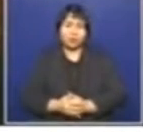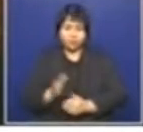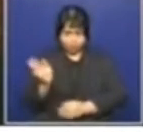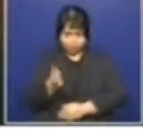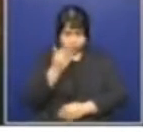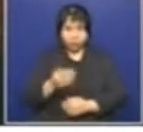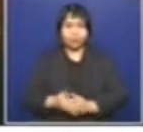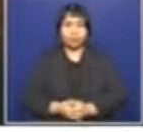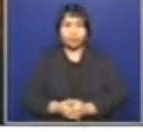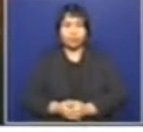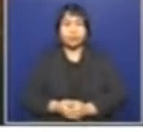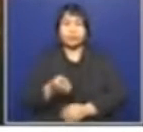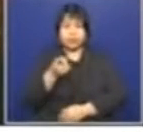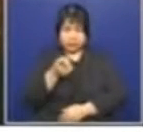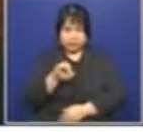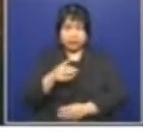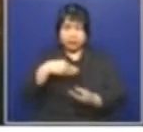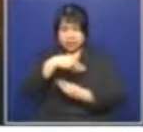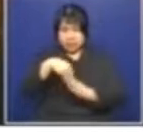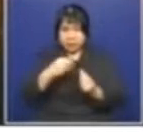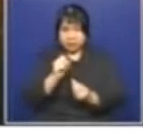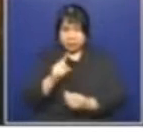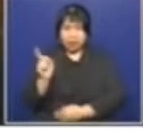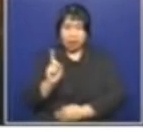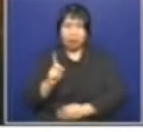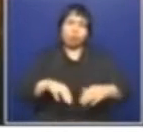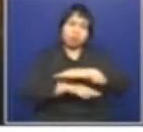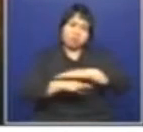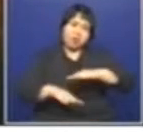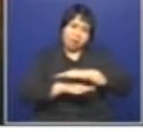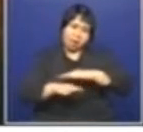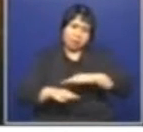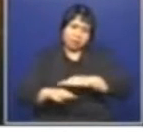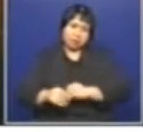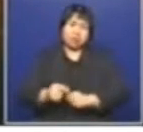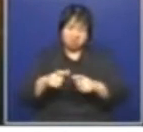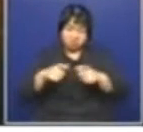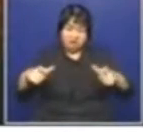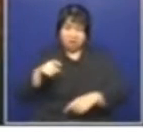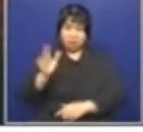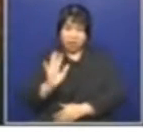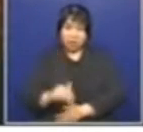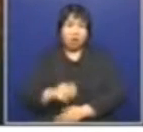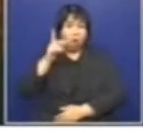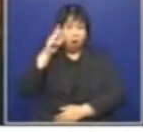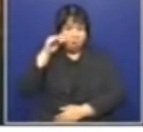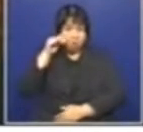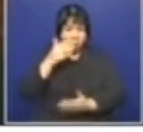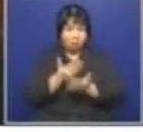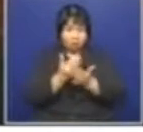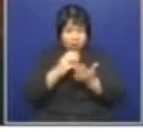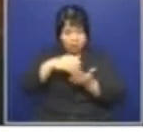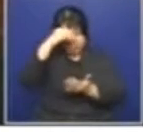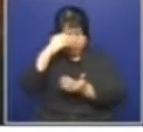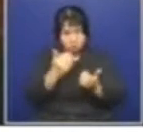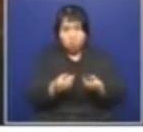นี่คือเศรษฐกิจภาคฐานรากนะครับนี่ไม่ใช่มหาภาคนะ พ่อไม่มีค่าเทอมลูกเครียดฆ่